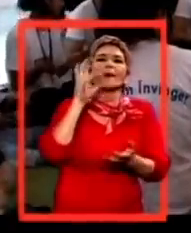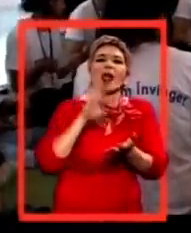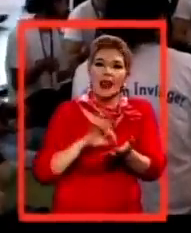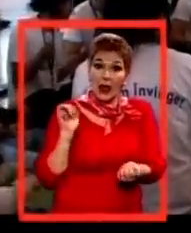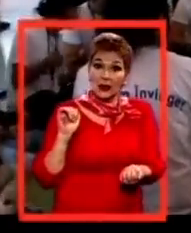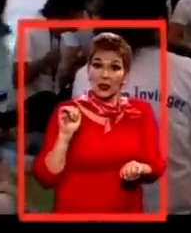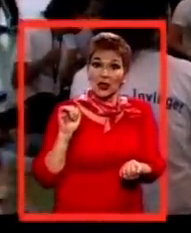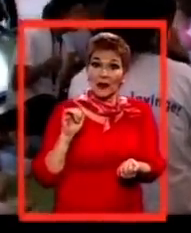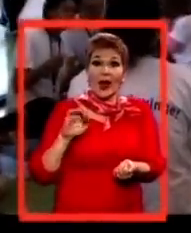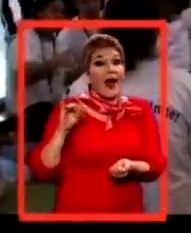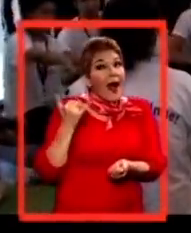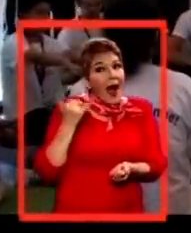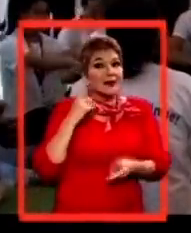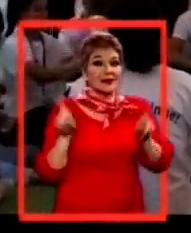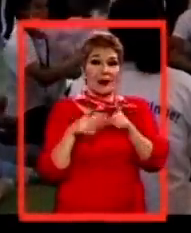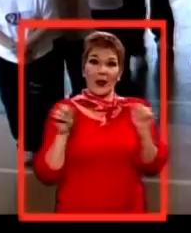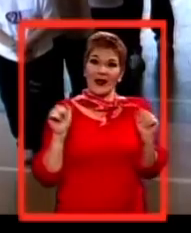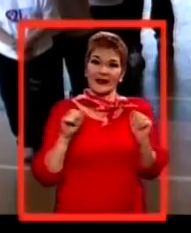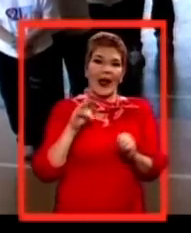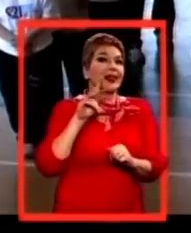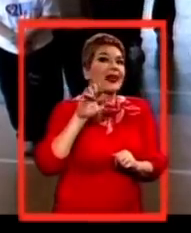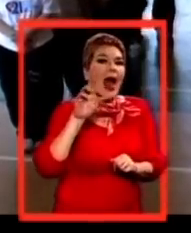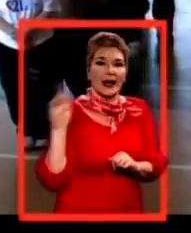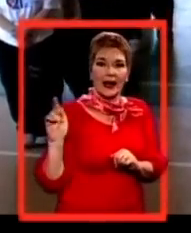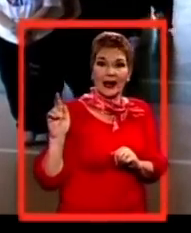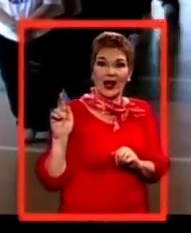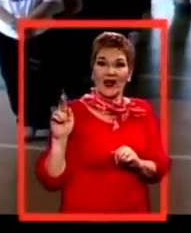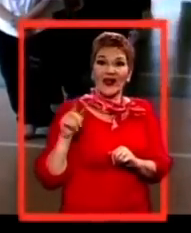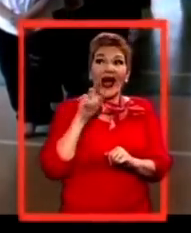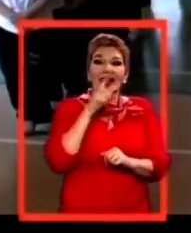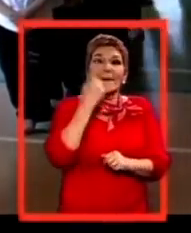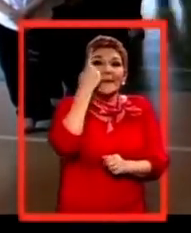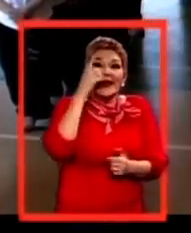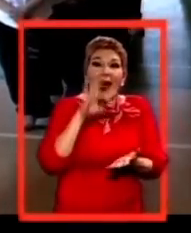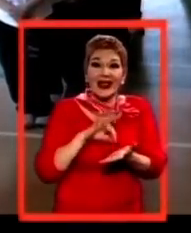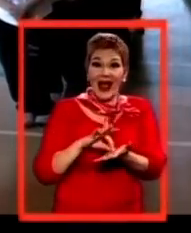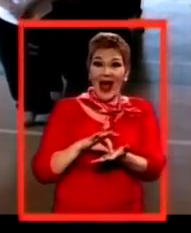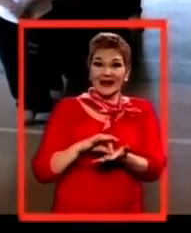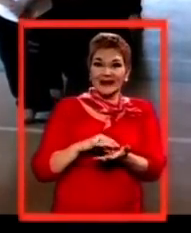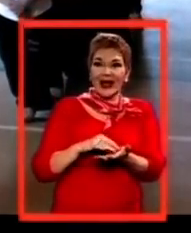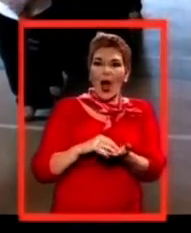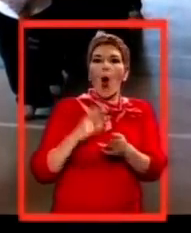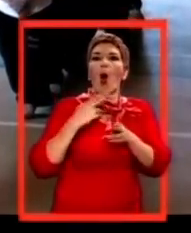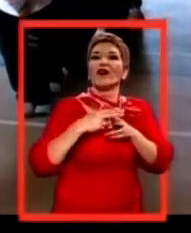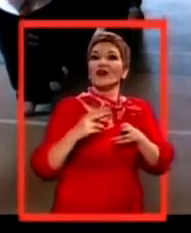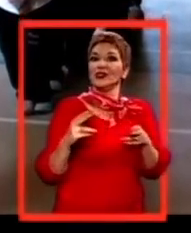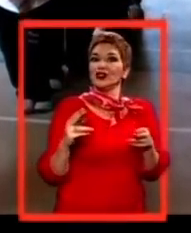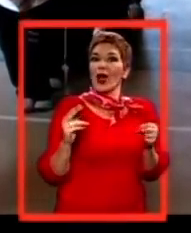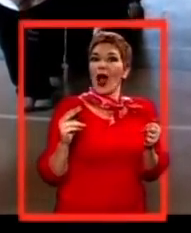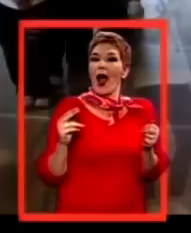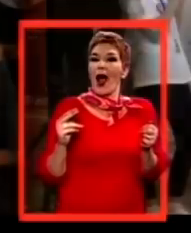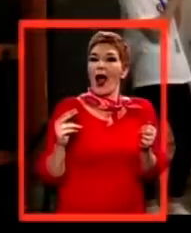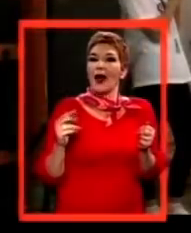acest fel pe care o celebrăm, dar aceasta este prima oficială din punct de